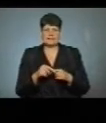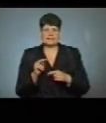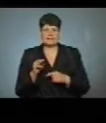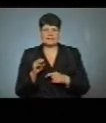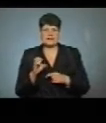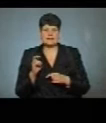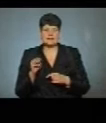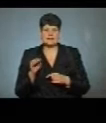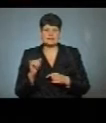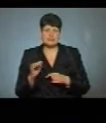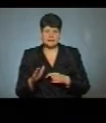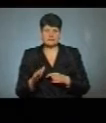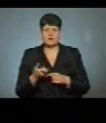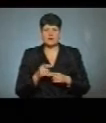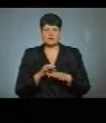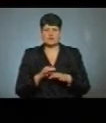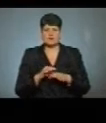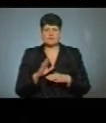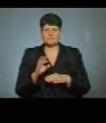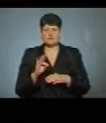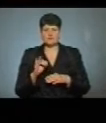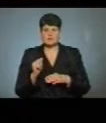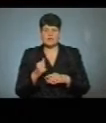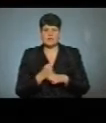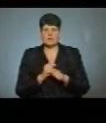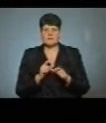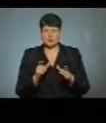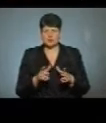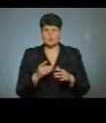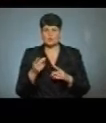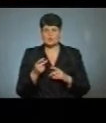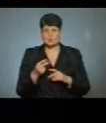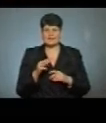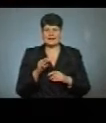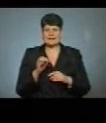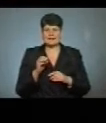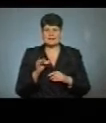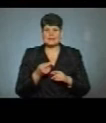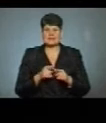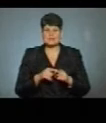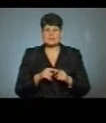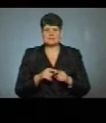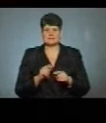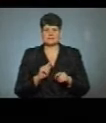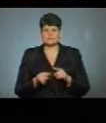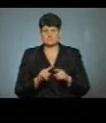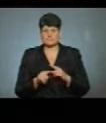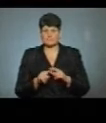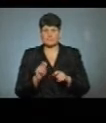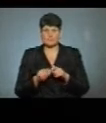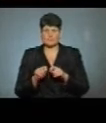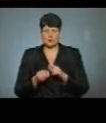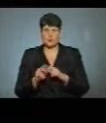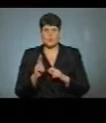яка проводиться у вірусологічній лабораторії. Другі тести – це тести для експрес-діагностики